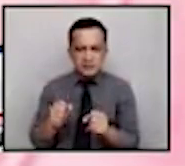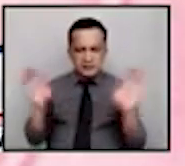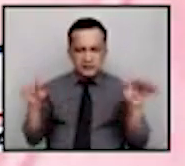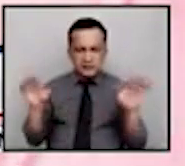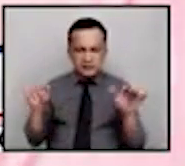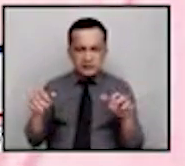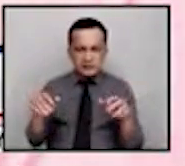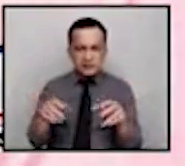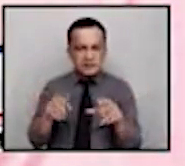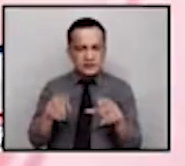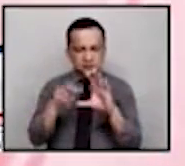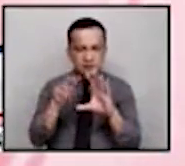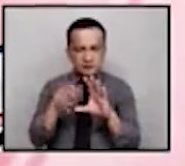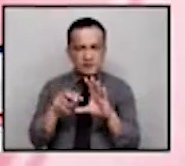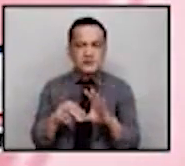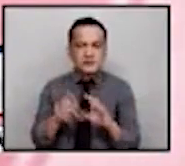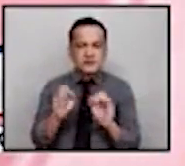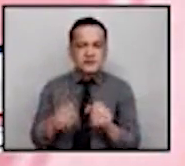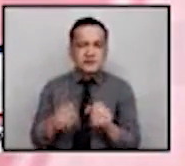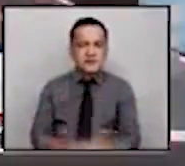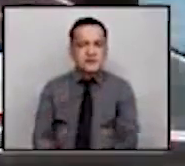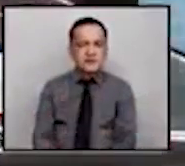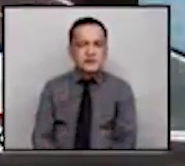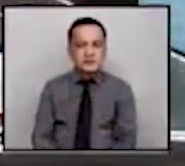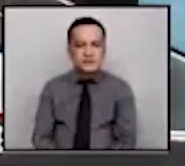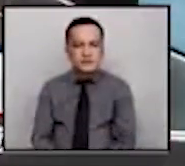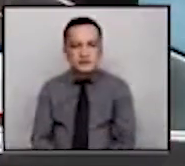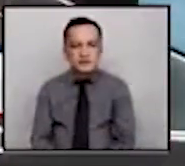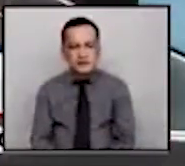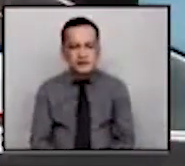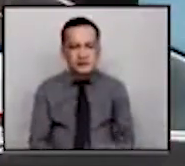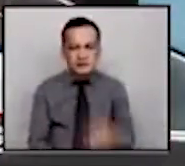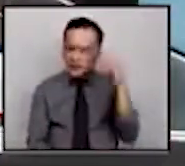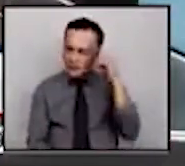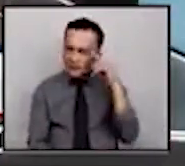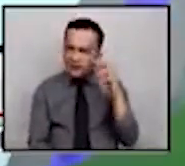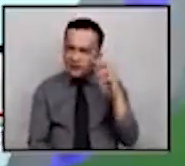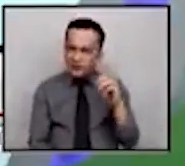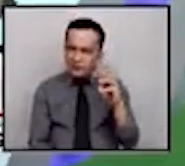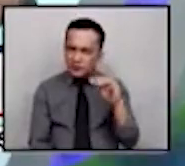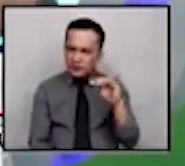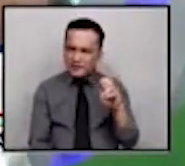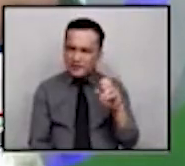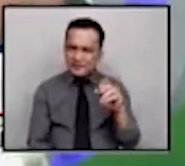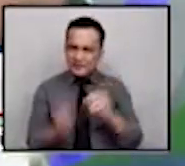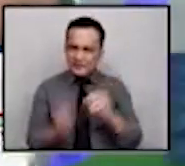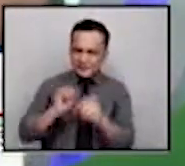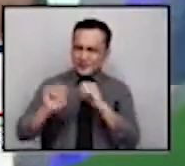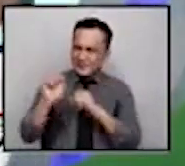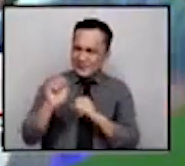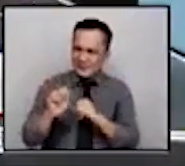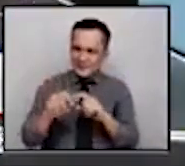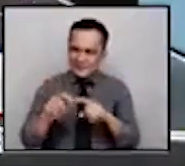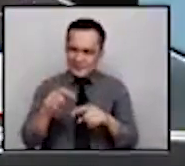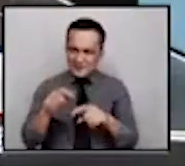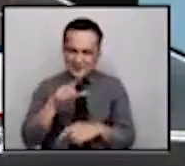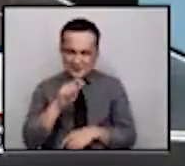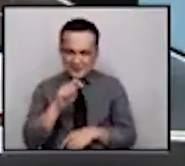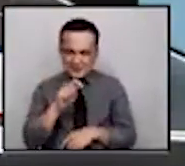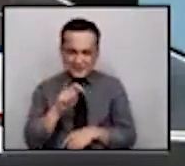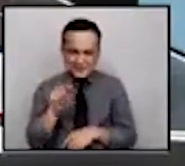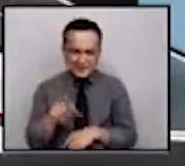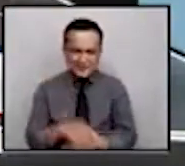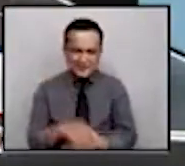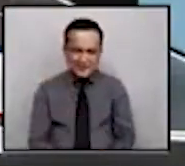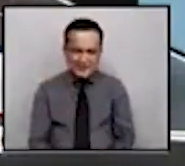video. Akala ko, si Wawi de Guzman nag-zumba lang. Nag-ano rin pala siya makaparo. Kayo, sir, ano po ito? May